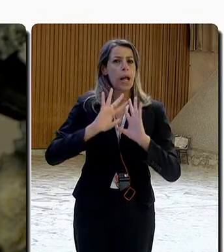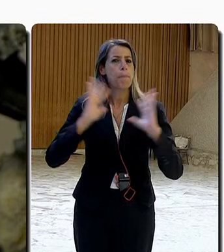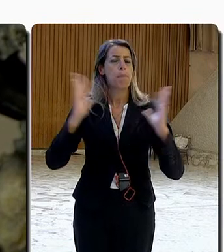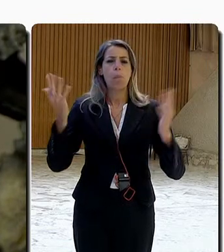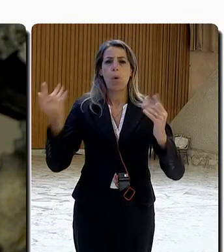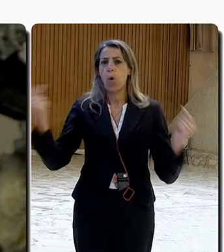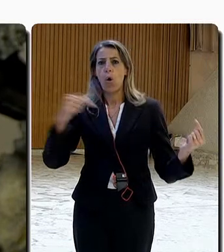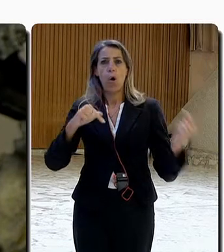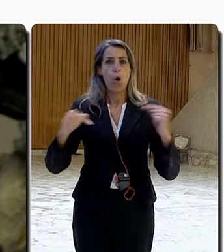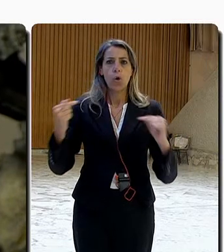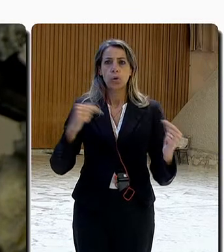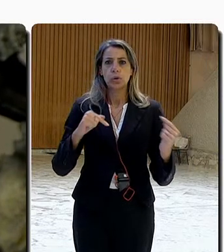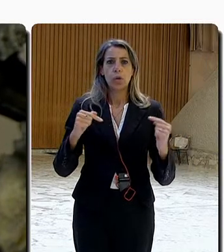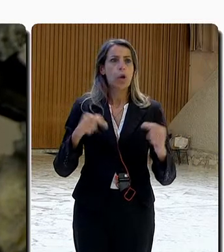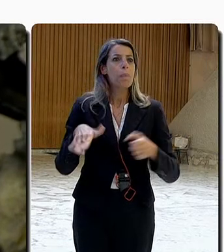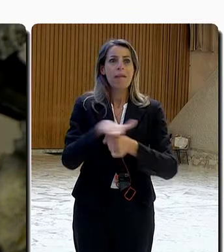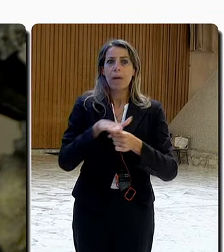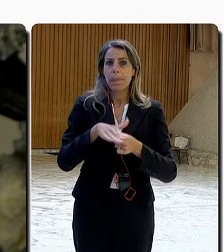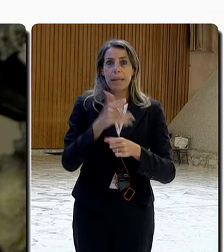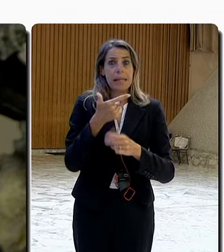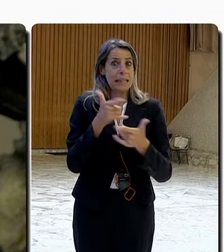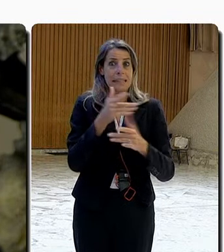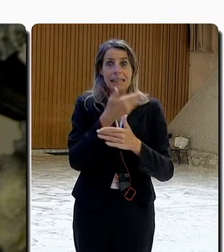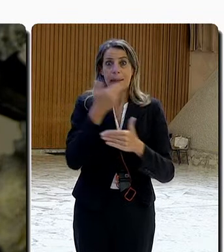mondo senza le famiglie.